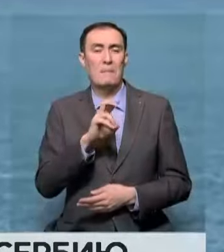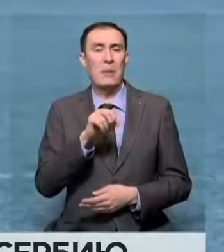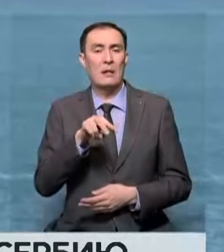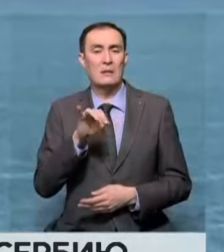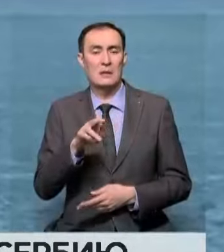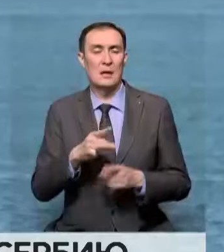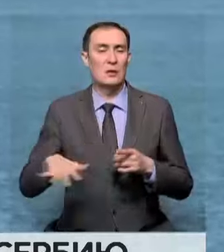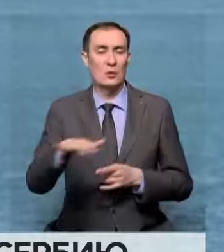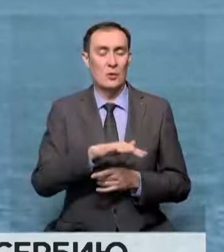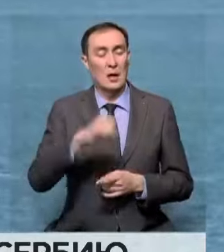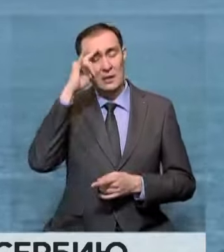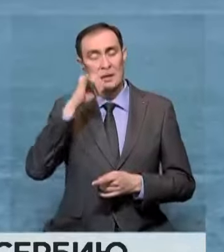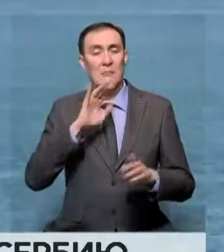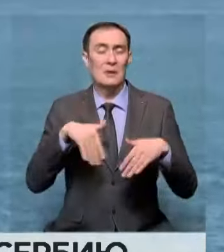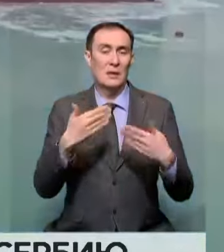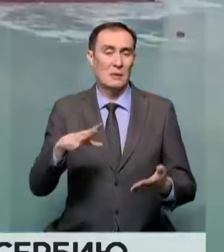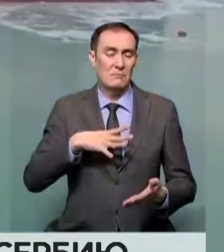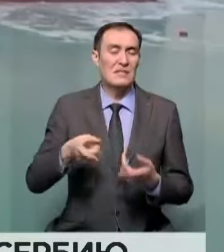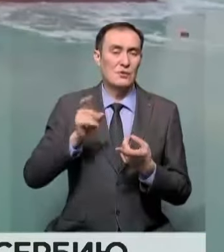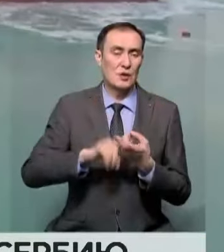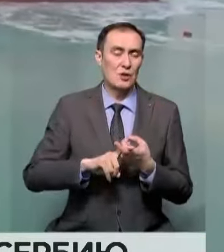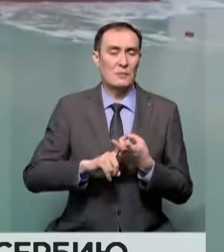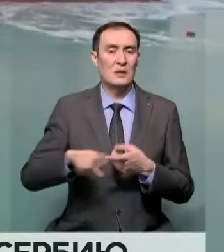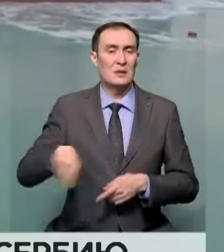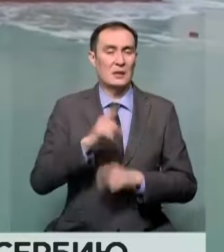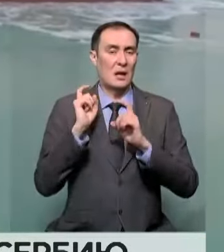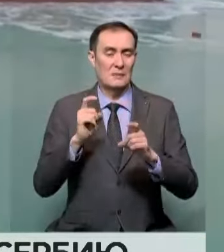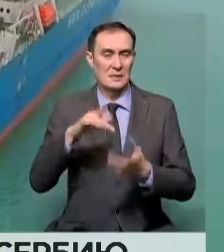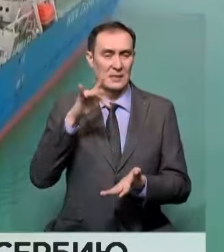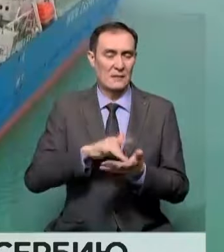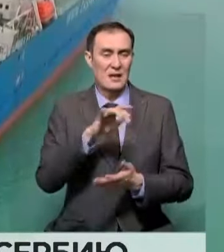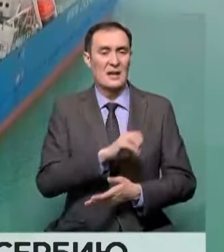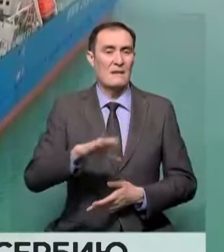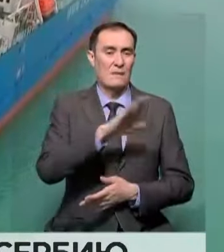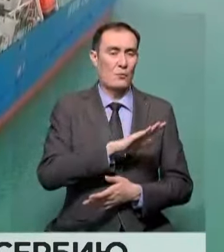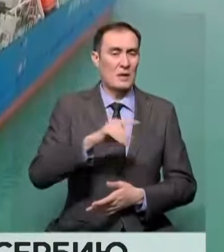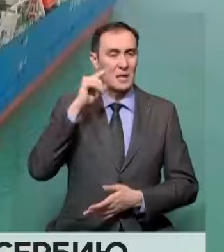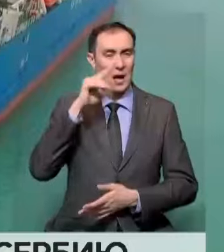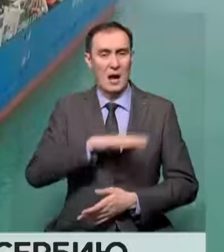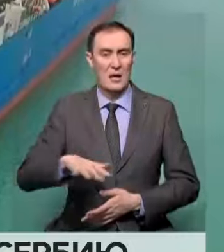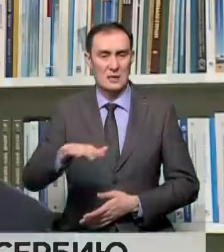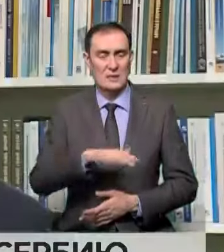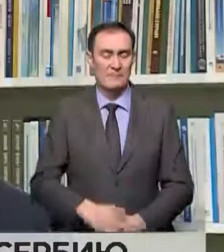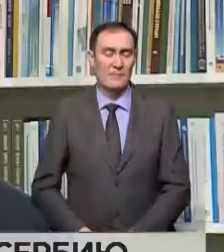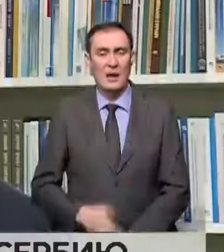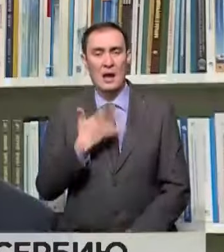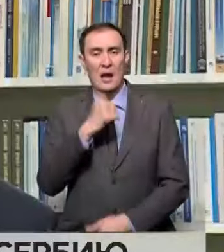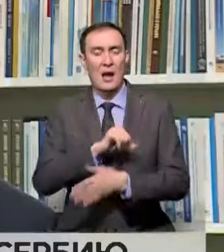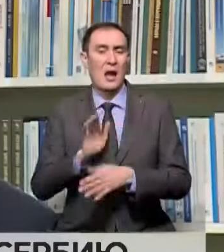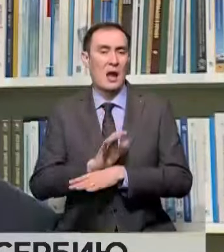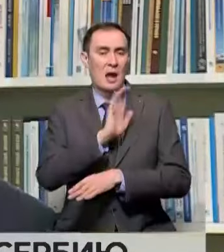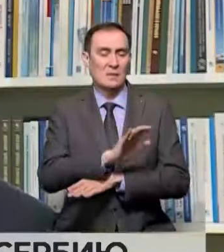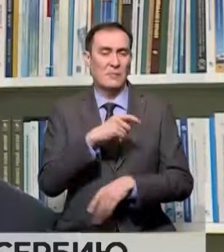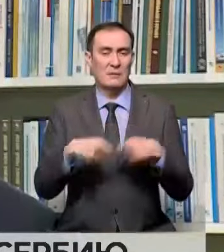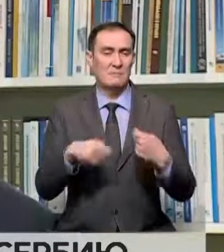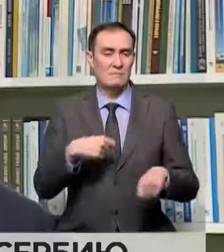регионе. Казахстанская сторона предлагает стать связующим транспортным хабом между Европой и Азией. Экспорт товаров будет идти